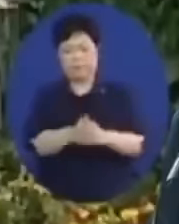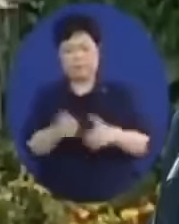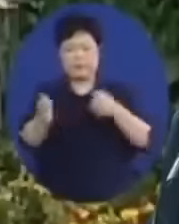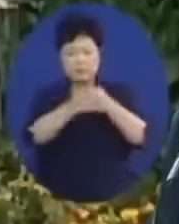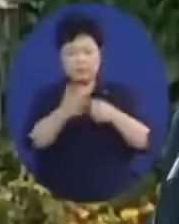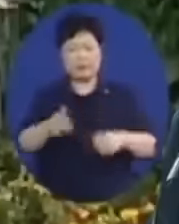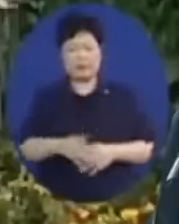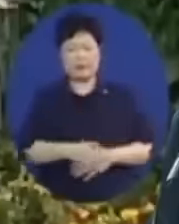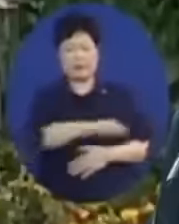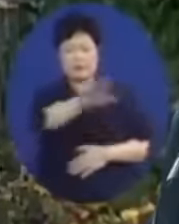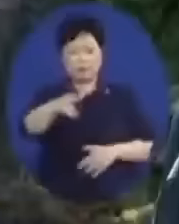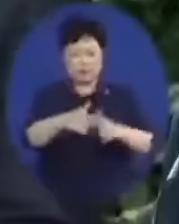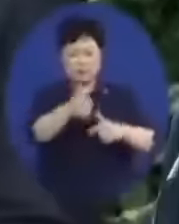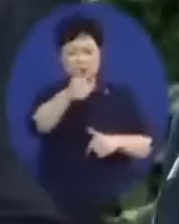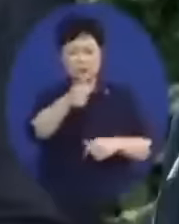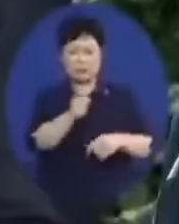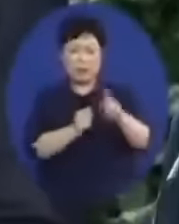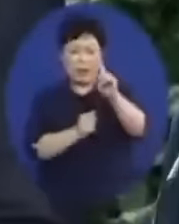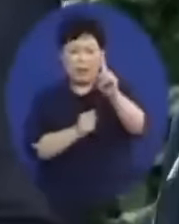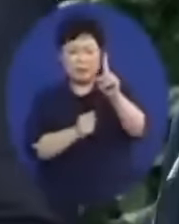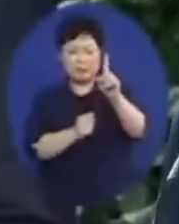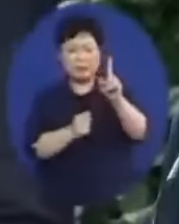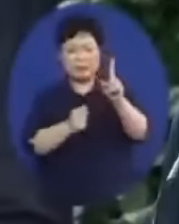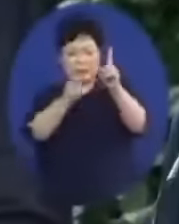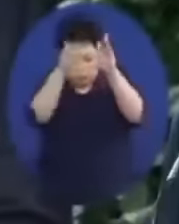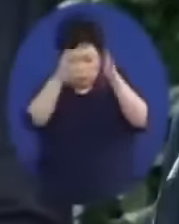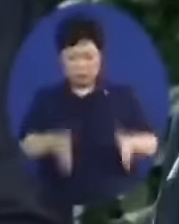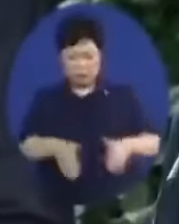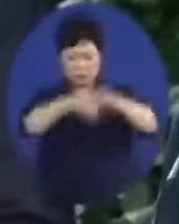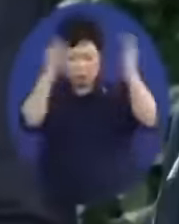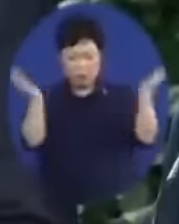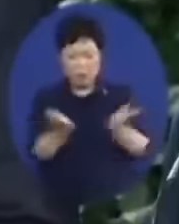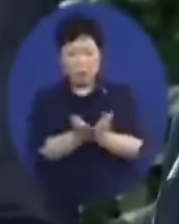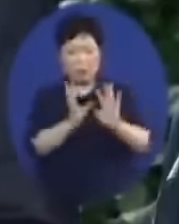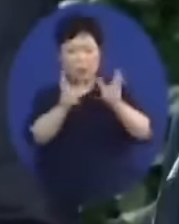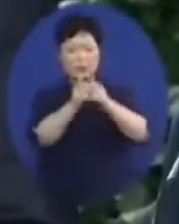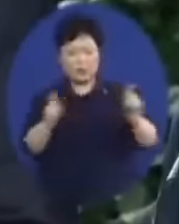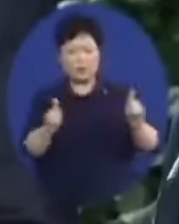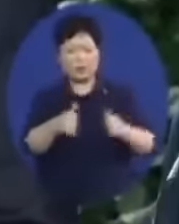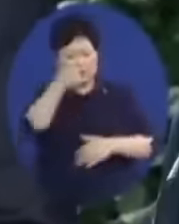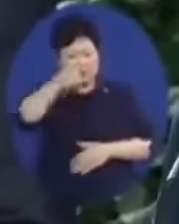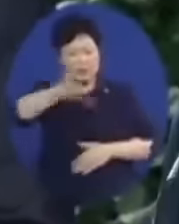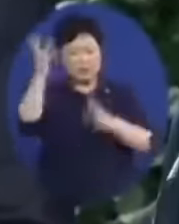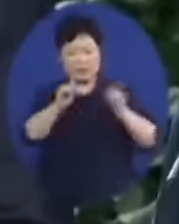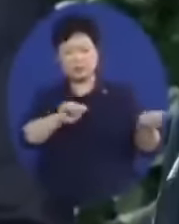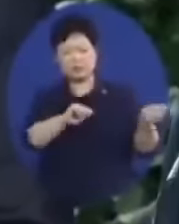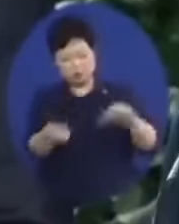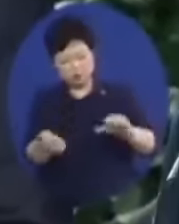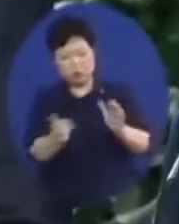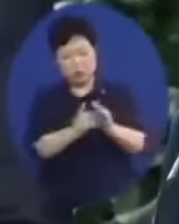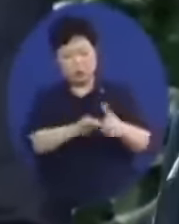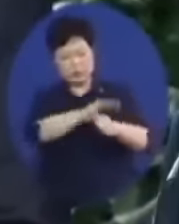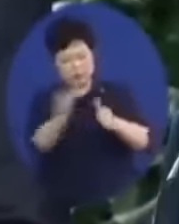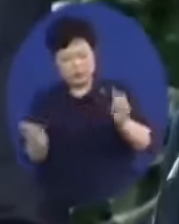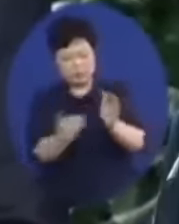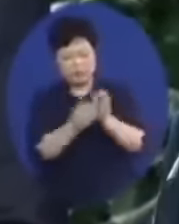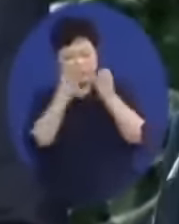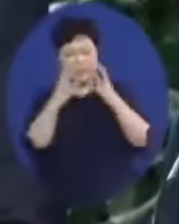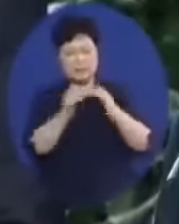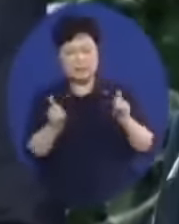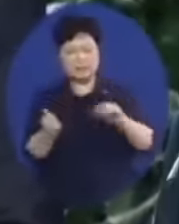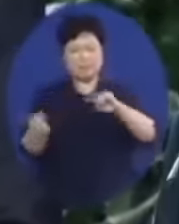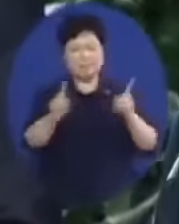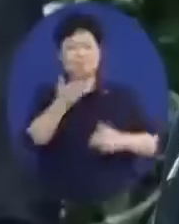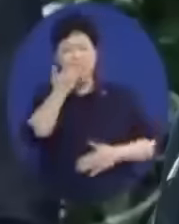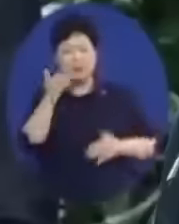그러니 예수 한 분을 통해서 온 인류가 옛 사람은 죽고 장사 지내고 새 사람으로